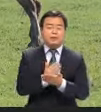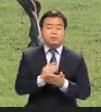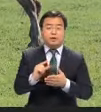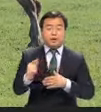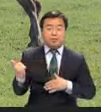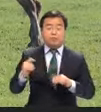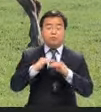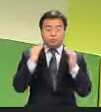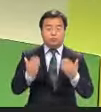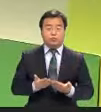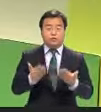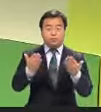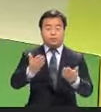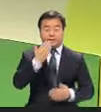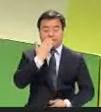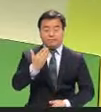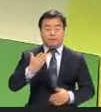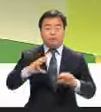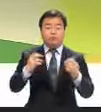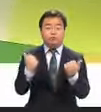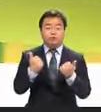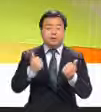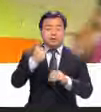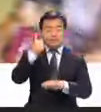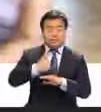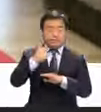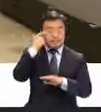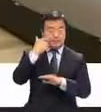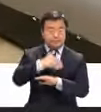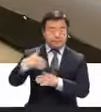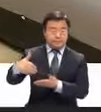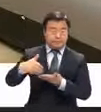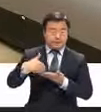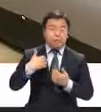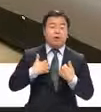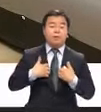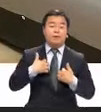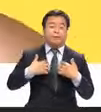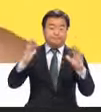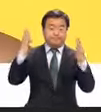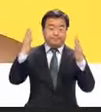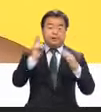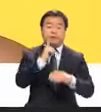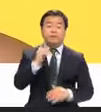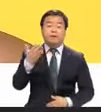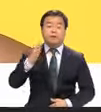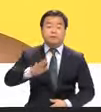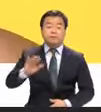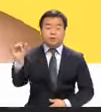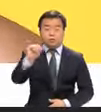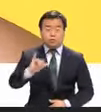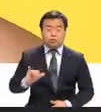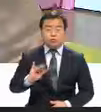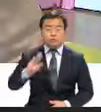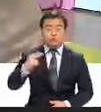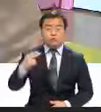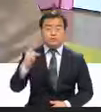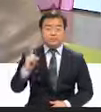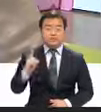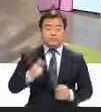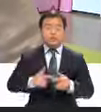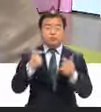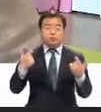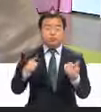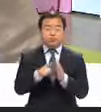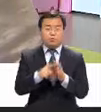됐습니다. 국회는 최종안을 환영하면서도 UHD 전국방송과 UHD 활성화 정책을 추진하기 위한 협의체